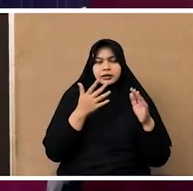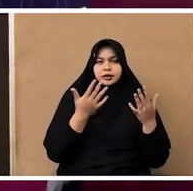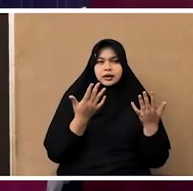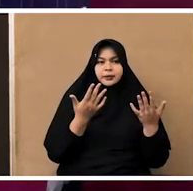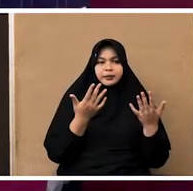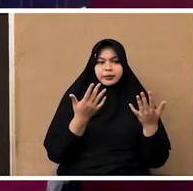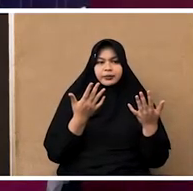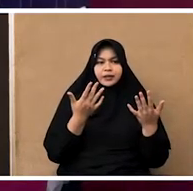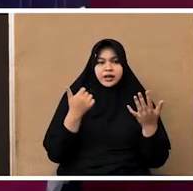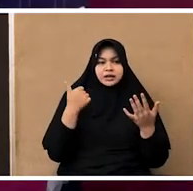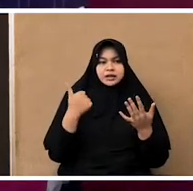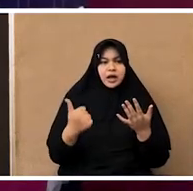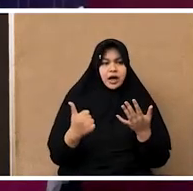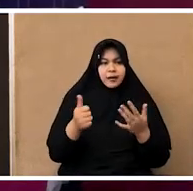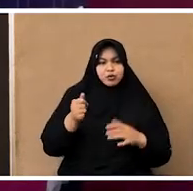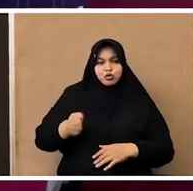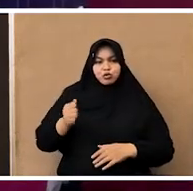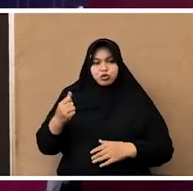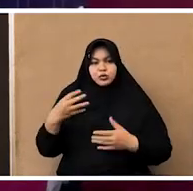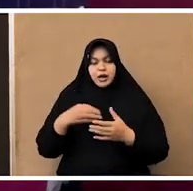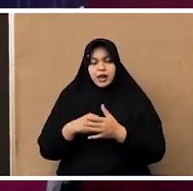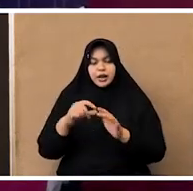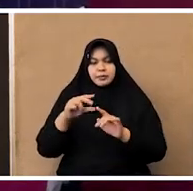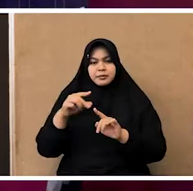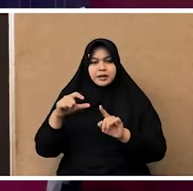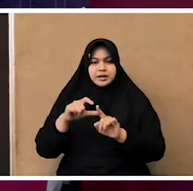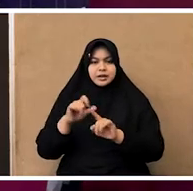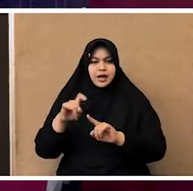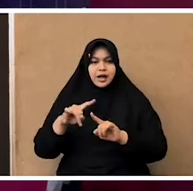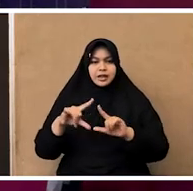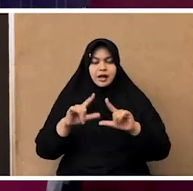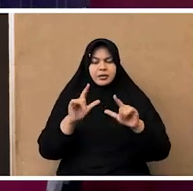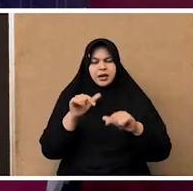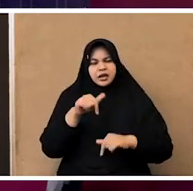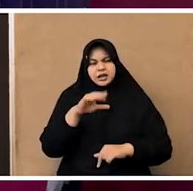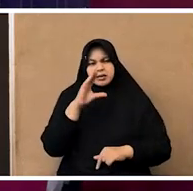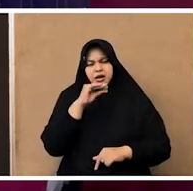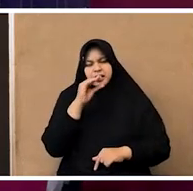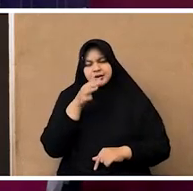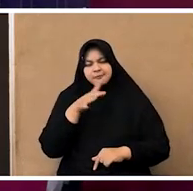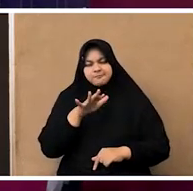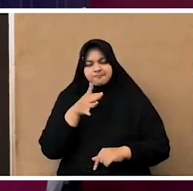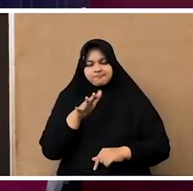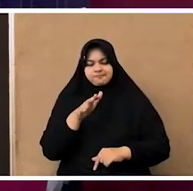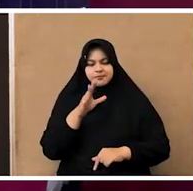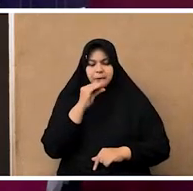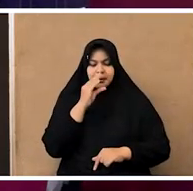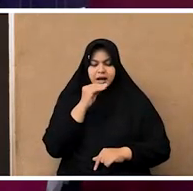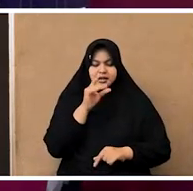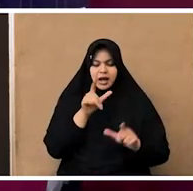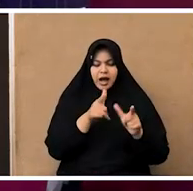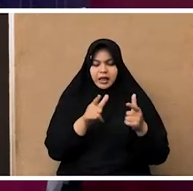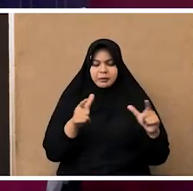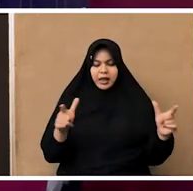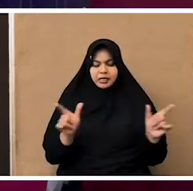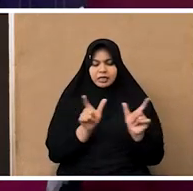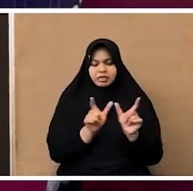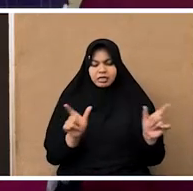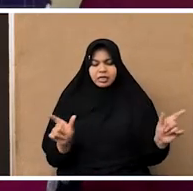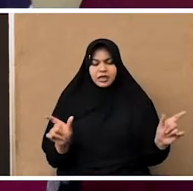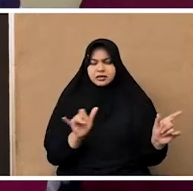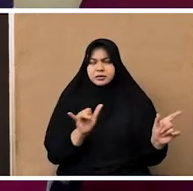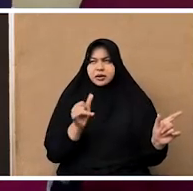cakap hukum dalam perdata itu kan karena di sini memang bahasanya ya agak ini sih bahasanya agak apa ya